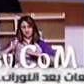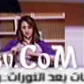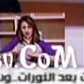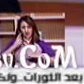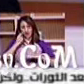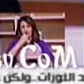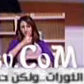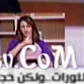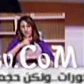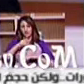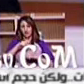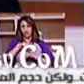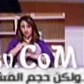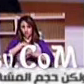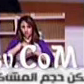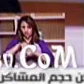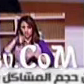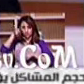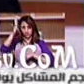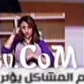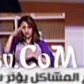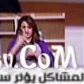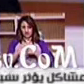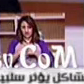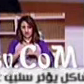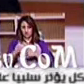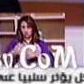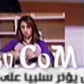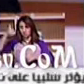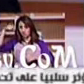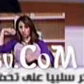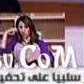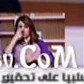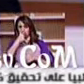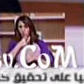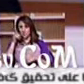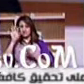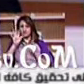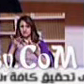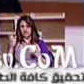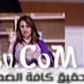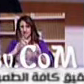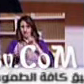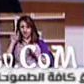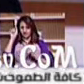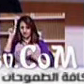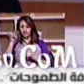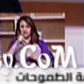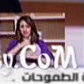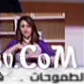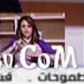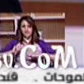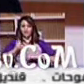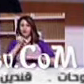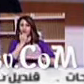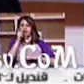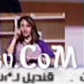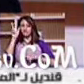انتخابات رئاسه الجمهوريه على قرار اعلان فوز الدكتور مرسي برئاسه الجمهوريه وده كان لوجود مخالفات